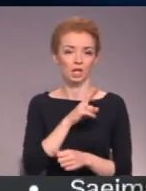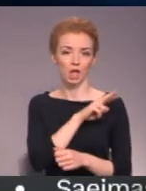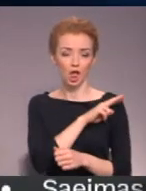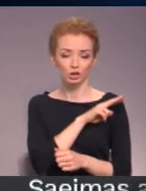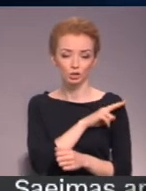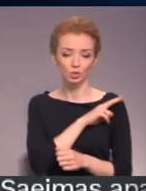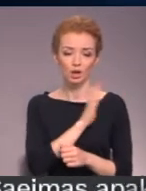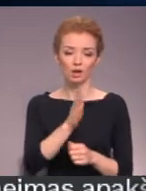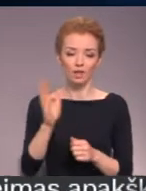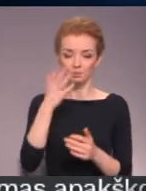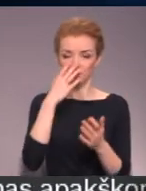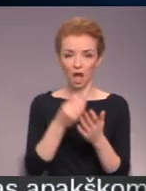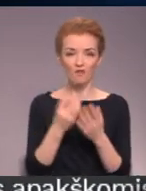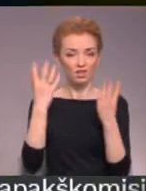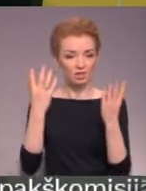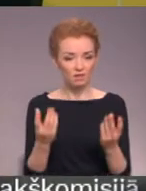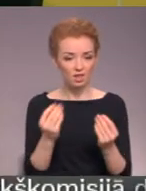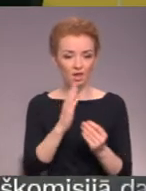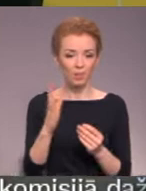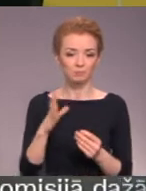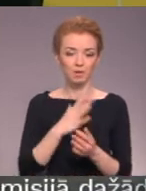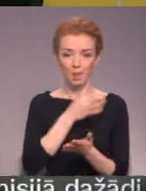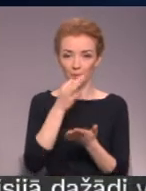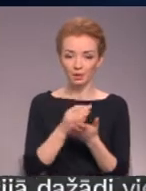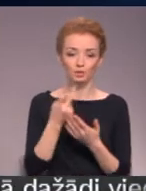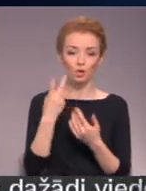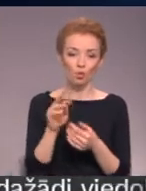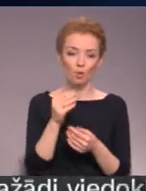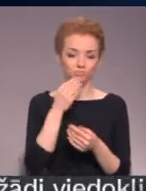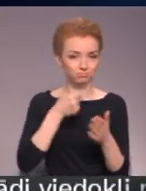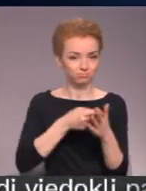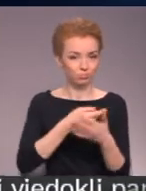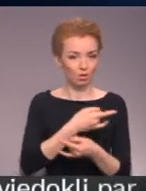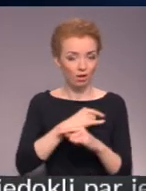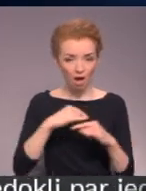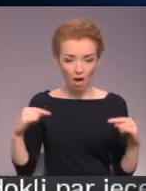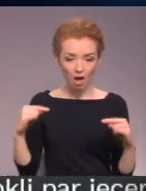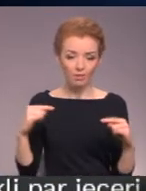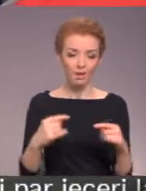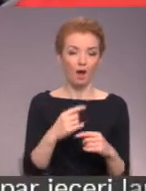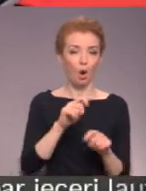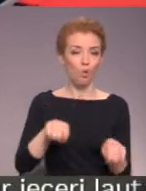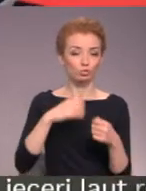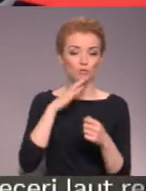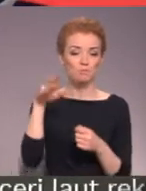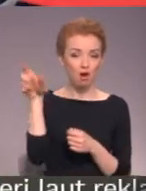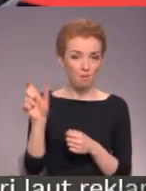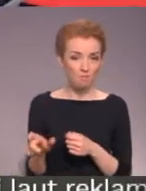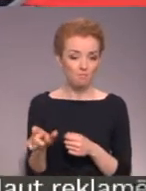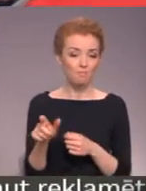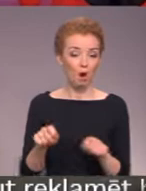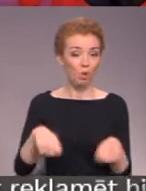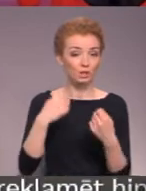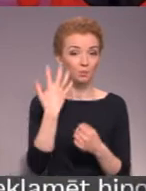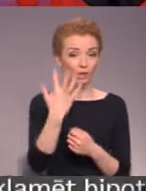katram savā dienā, katrs bija atbildīgs par to, ko liks galdā. Valmieras SOS bērnu ciemata viena no audžu mamām Inita Sarma audzina